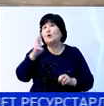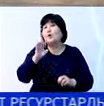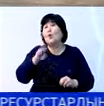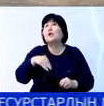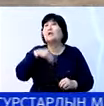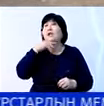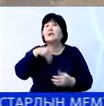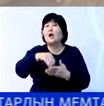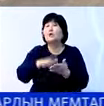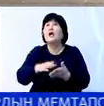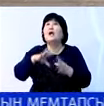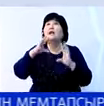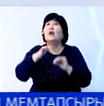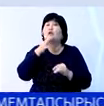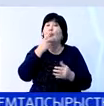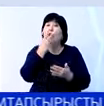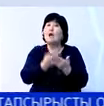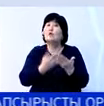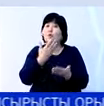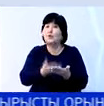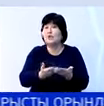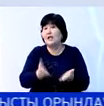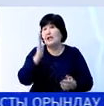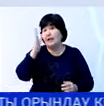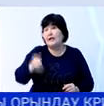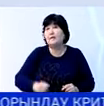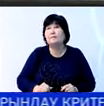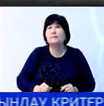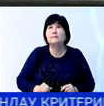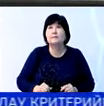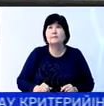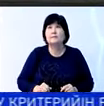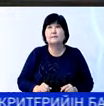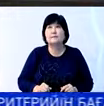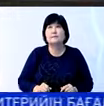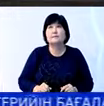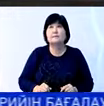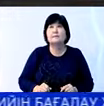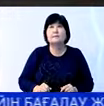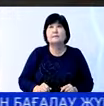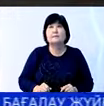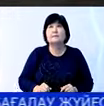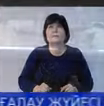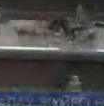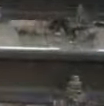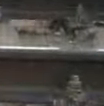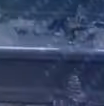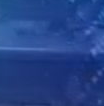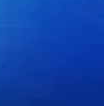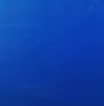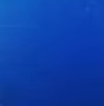назарына ұсынылды. Нәтижені уақыт көрсетеді. Назерке Төрехан, Шыңғыс Абаев, Төрехан Қожахметов, Қызылорда телеарнасы.